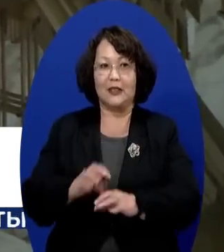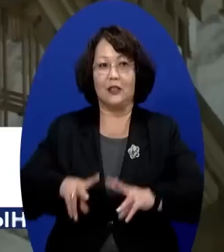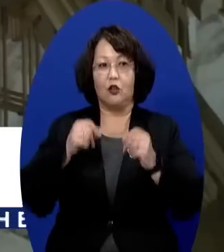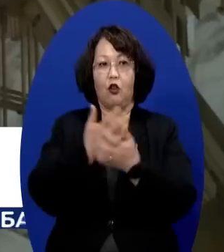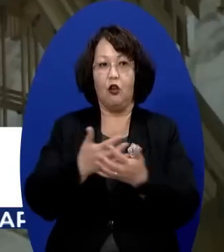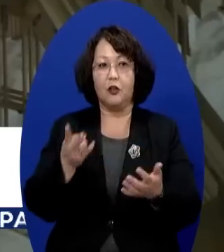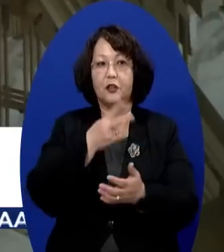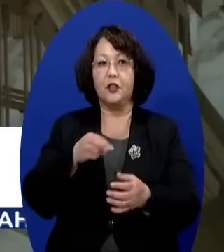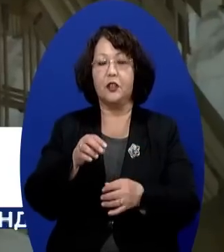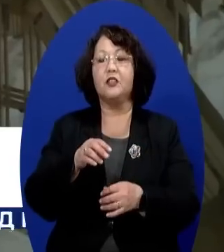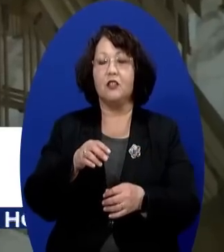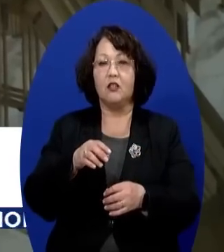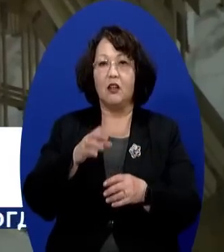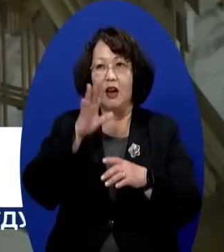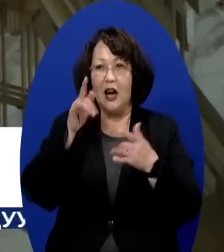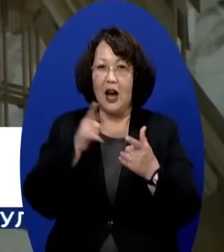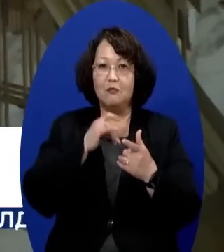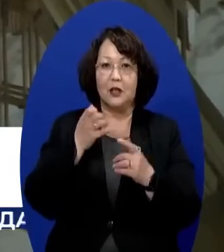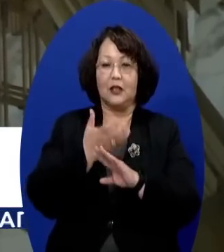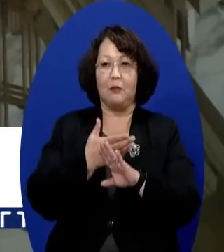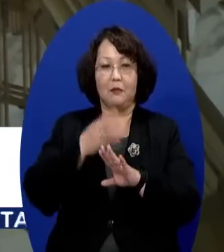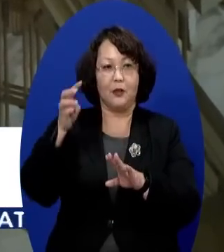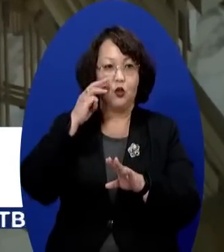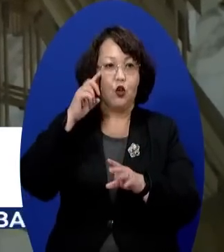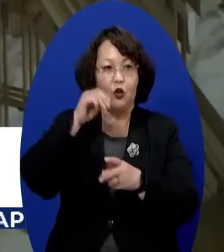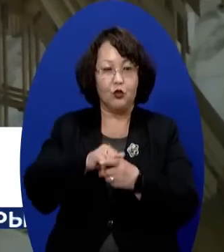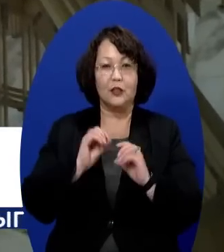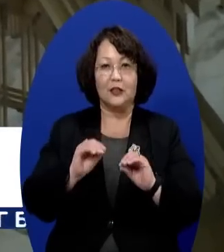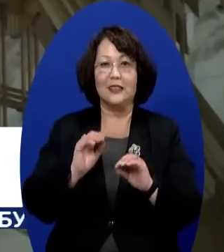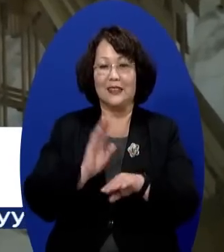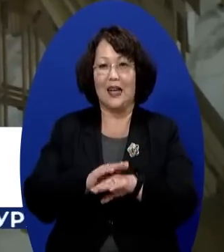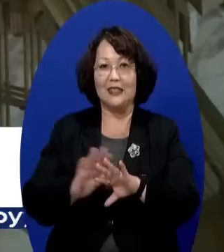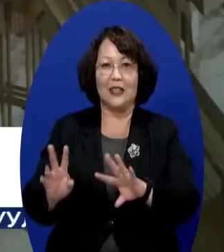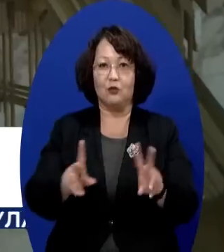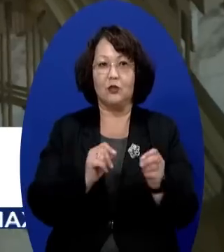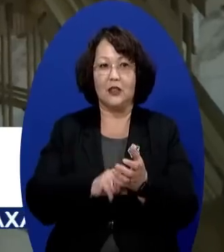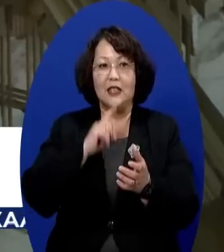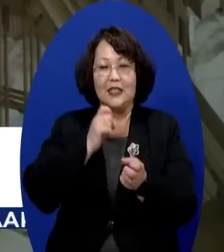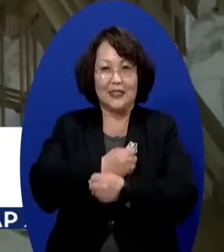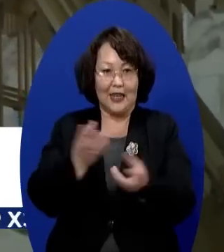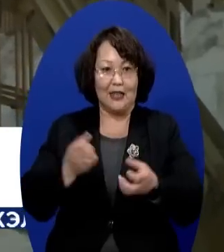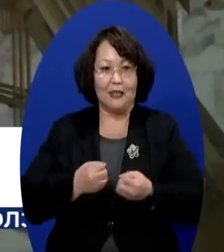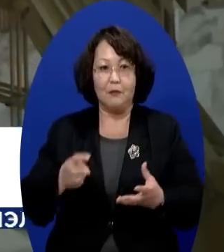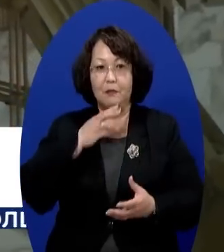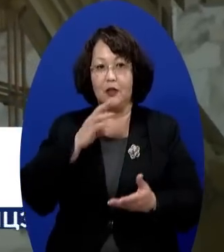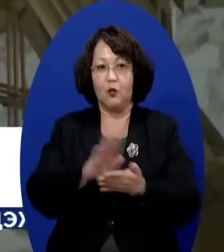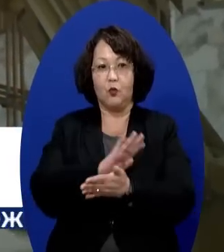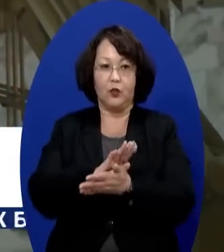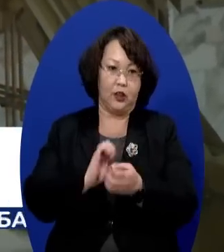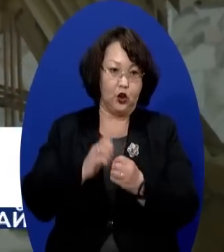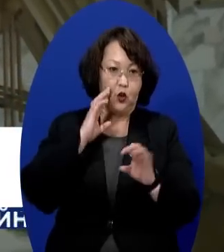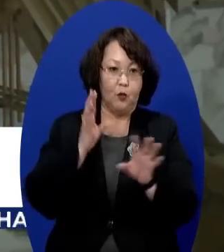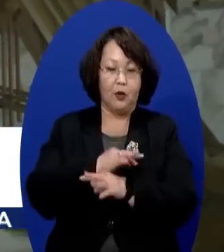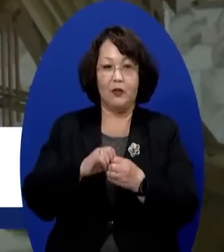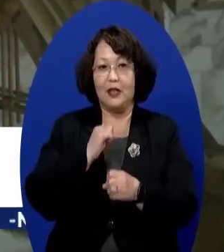нийтийн гамшигаас хамгаалах мэдлэг ойлголтыг бол сайжруулах юм асуудлууд байгаа. А мөн одоо зарлан мэдээллийн улсын хэмжээнд зарлан мэдээллийн